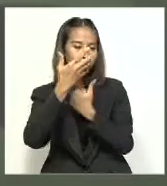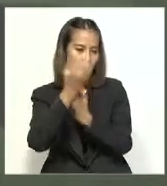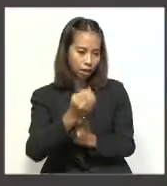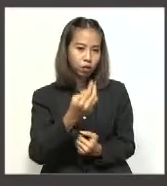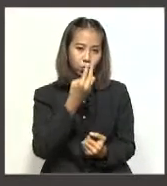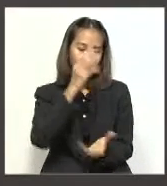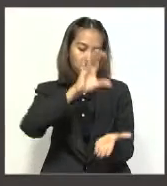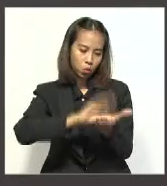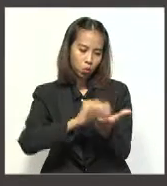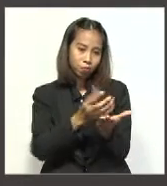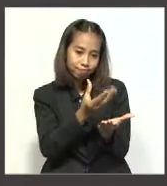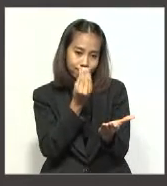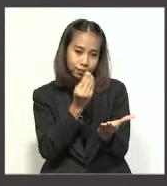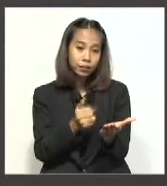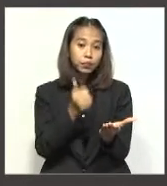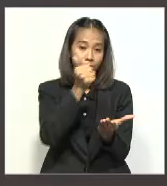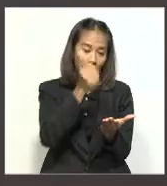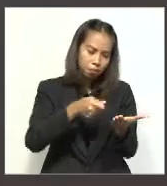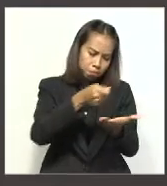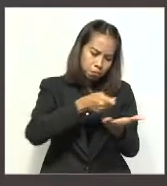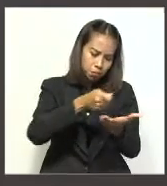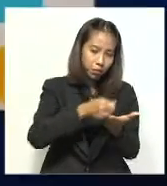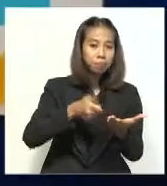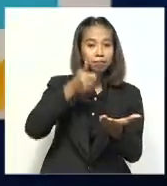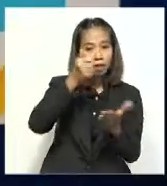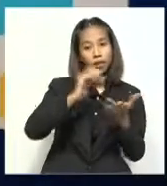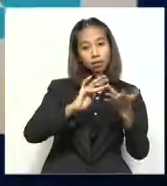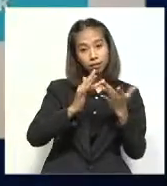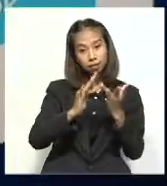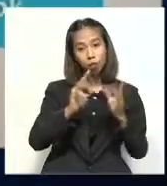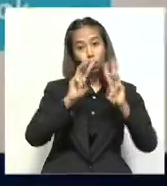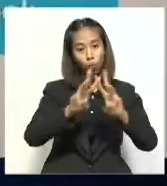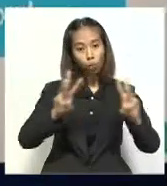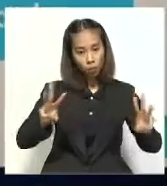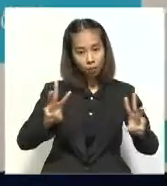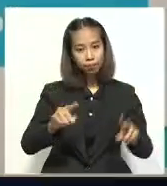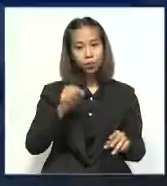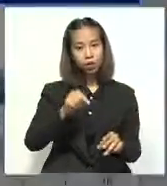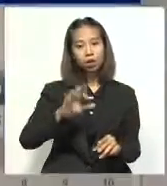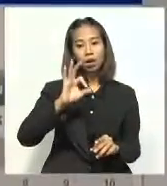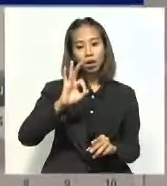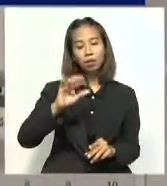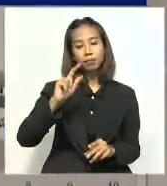นค่ะซึ่งก็สามารถสืบค้นข้อมูลได้ในรูปแบบของออนไลน์